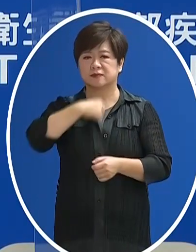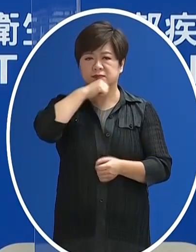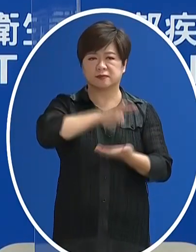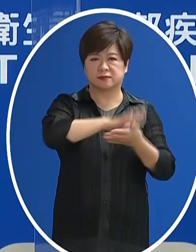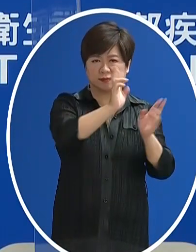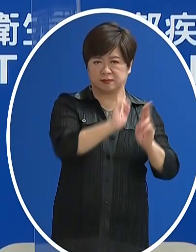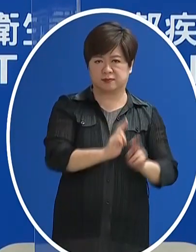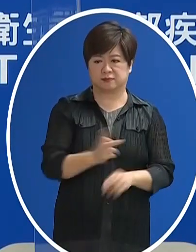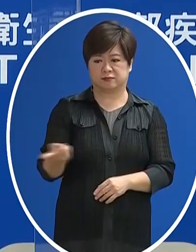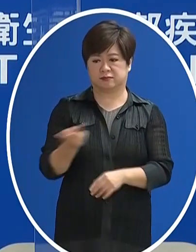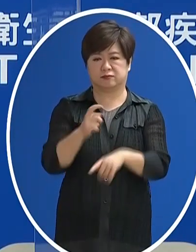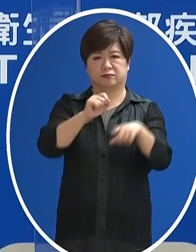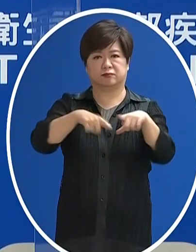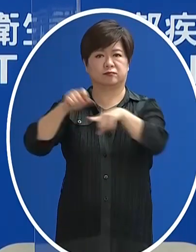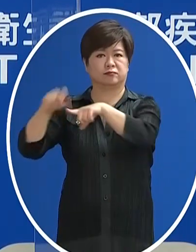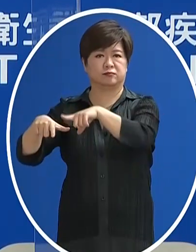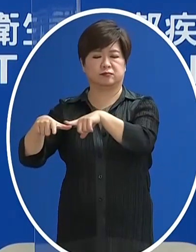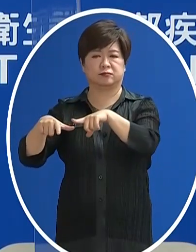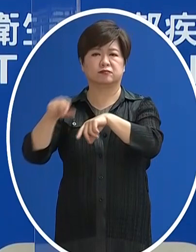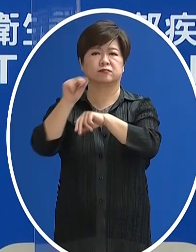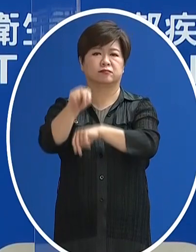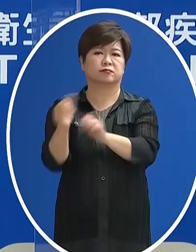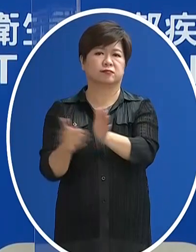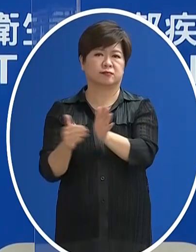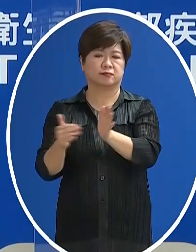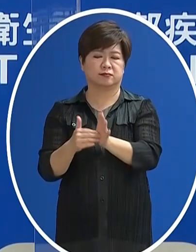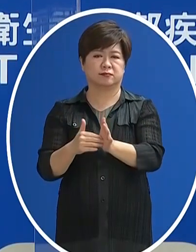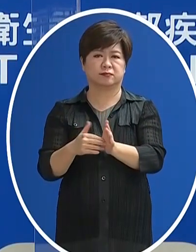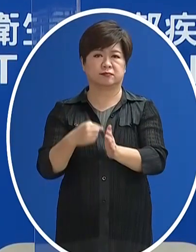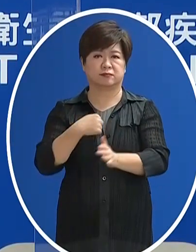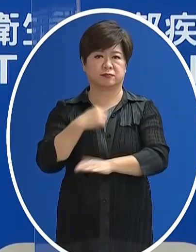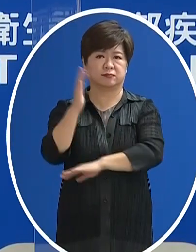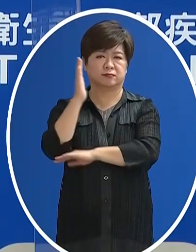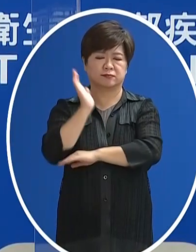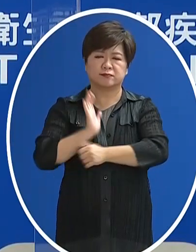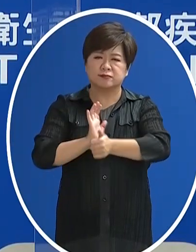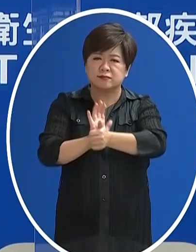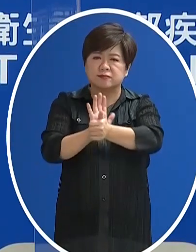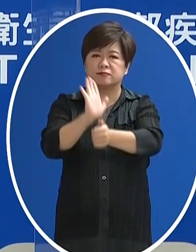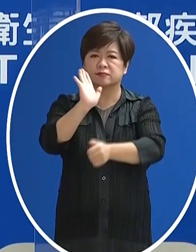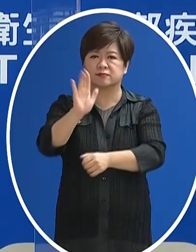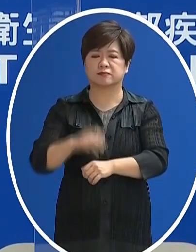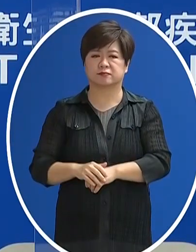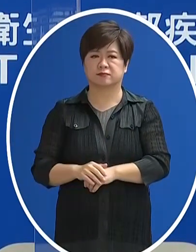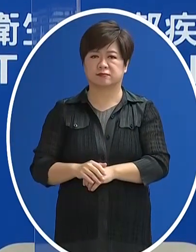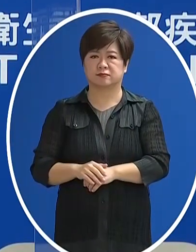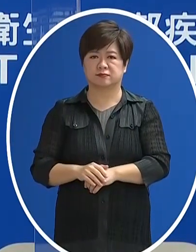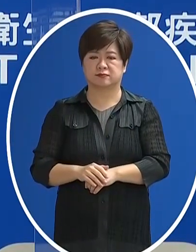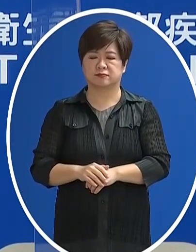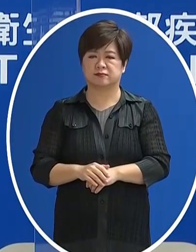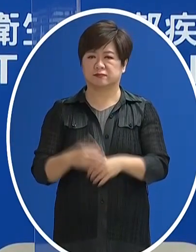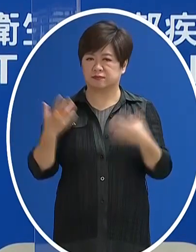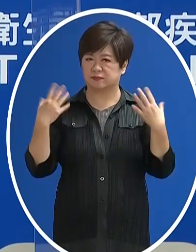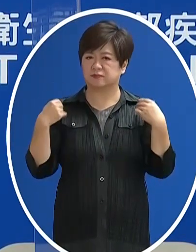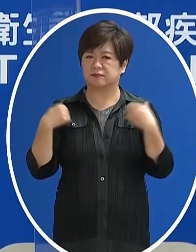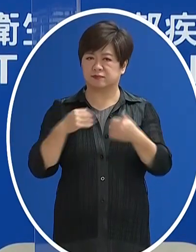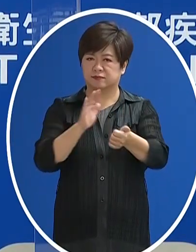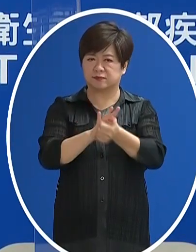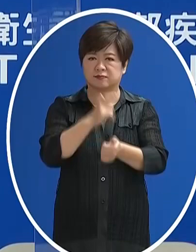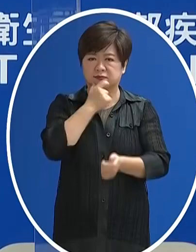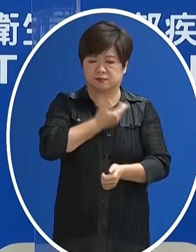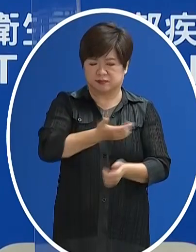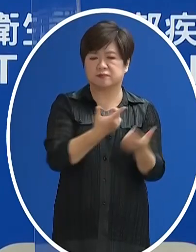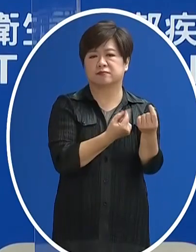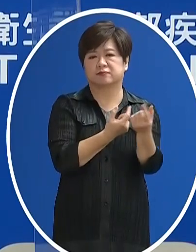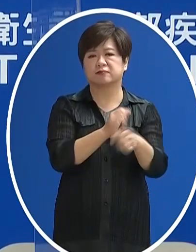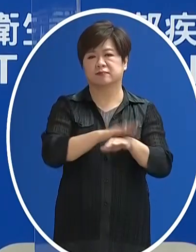这样的一个模式，那政府都一直在协助哈，所以这个机制会持续来协助慈济。那另